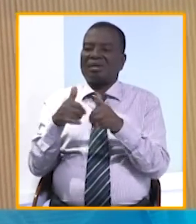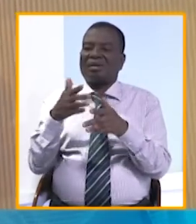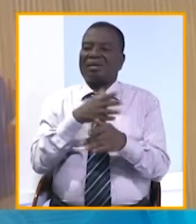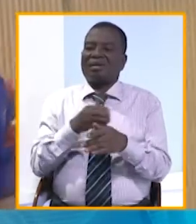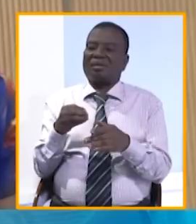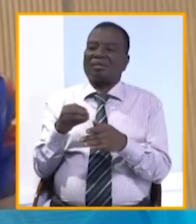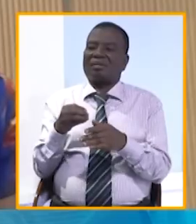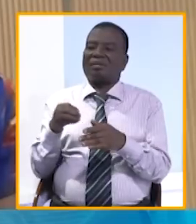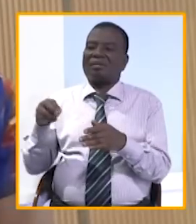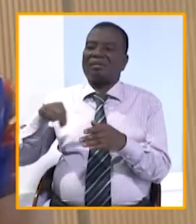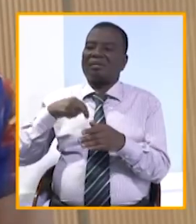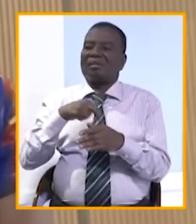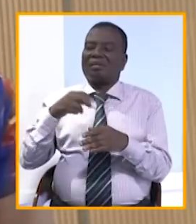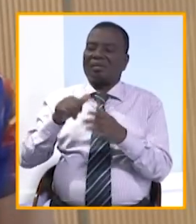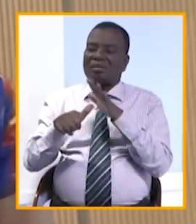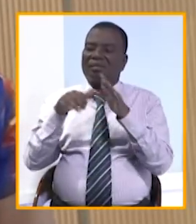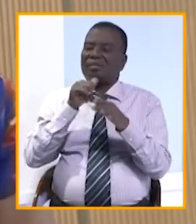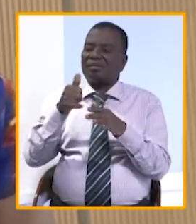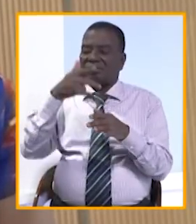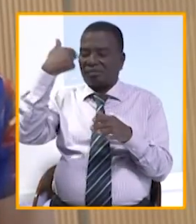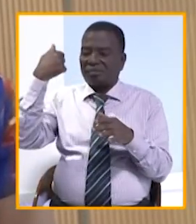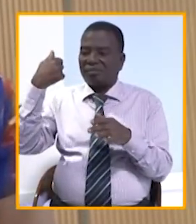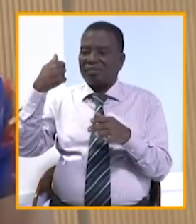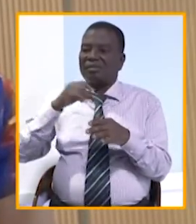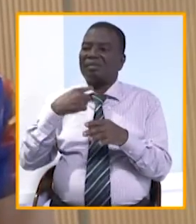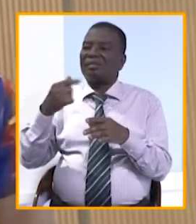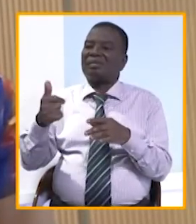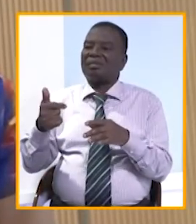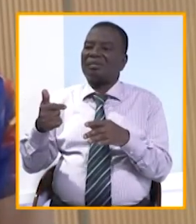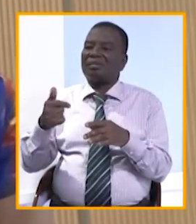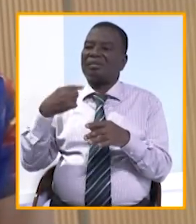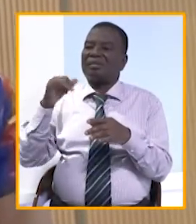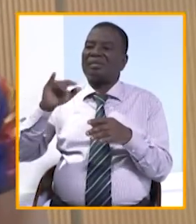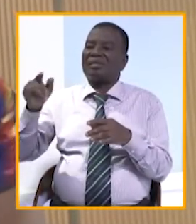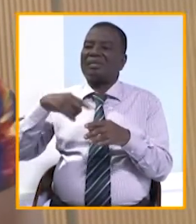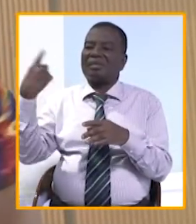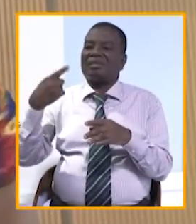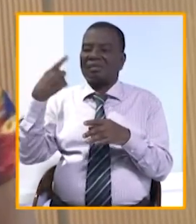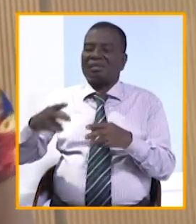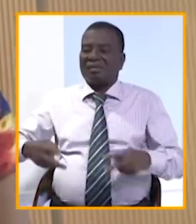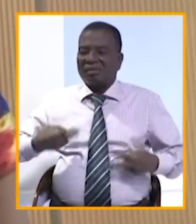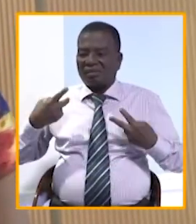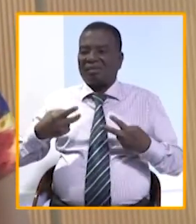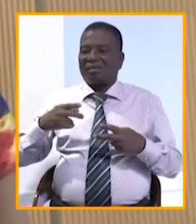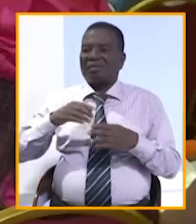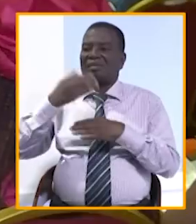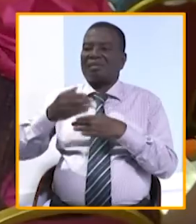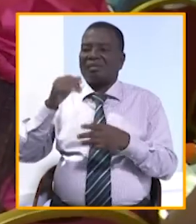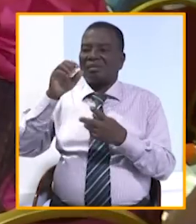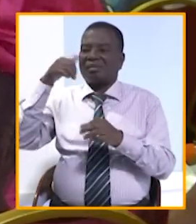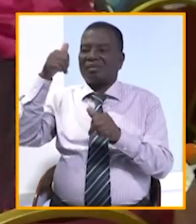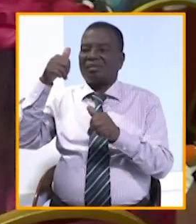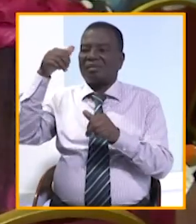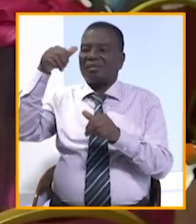devient physique. Nous ne nous cachons pas parce qu'on s'est dit que j'ai toujours une vie après chaque situation.